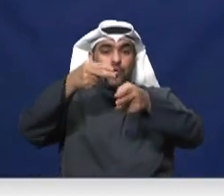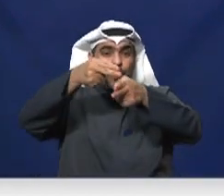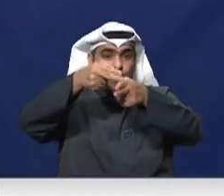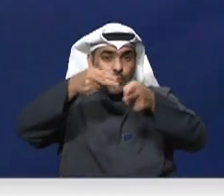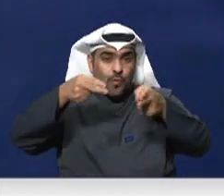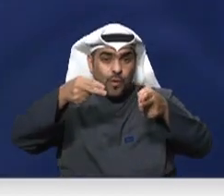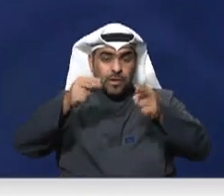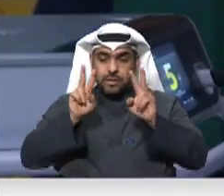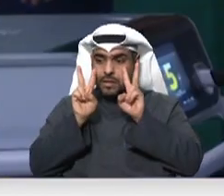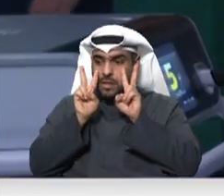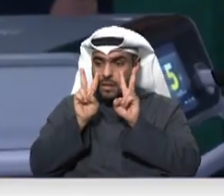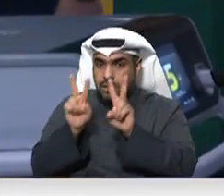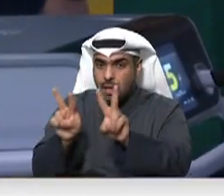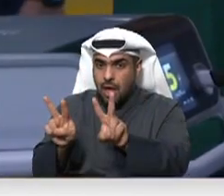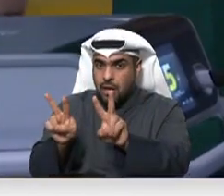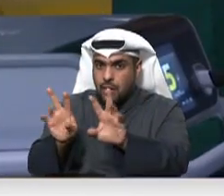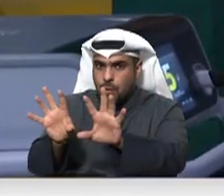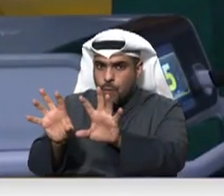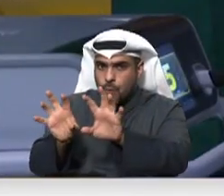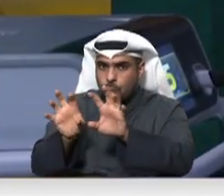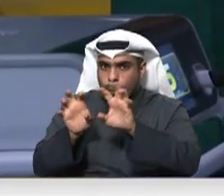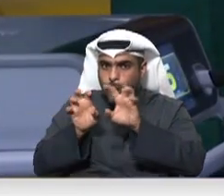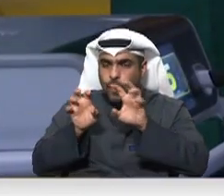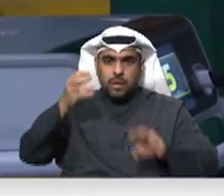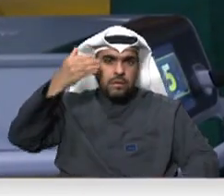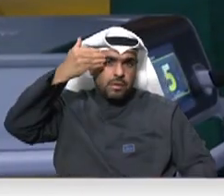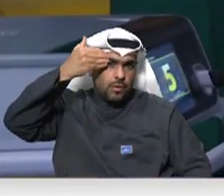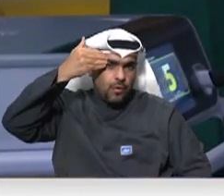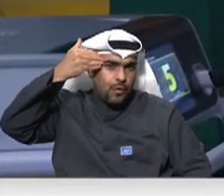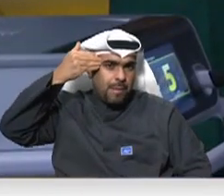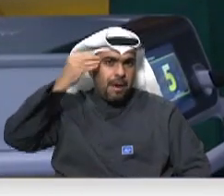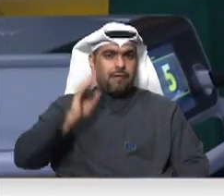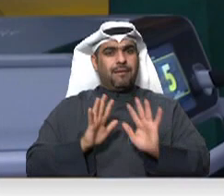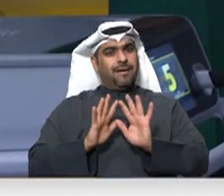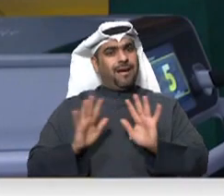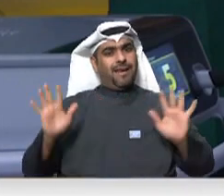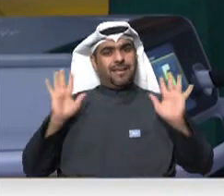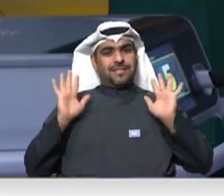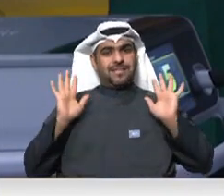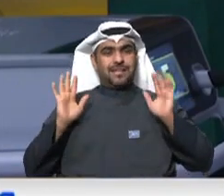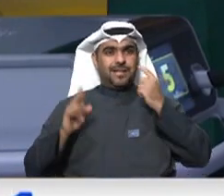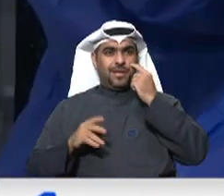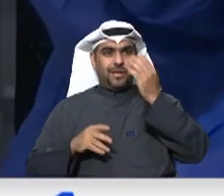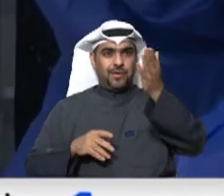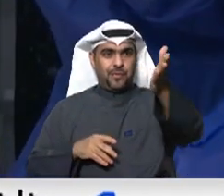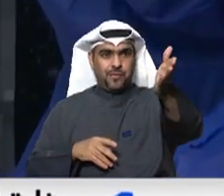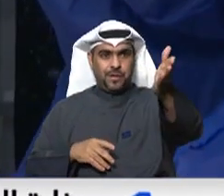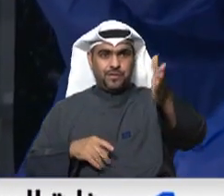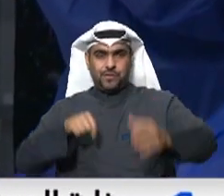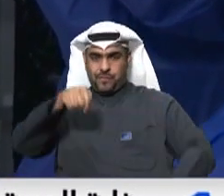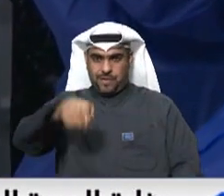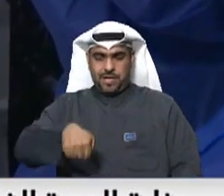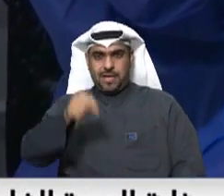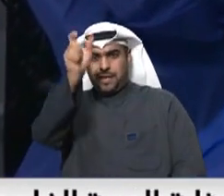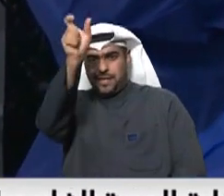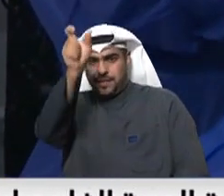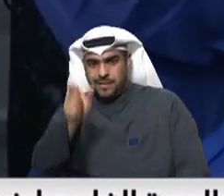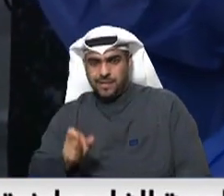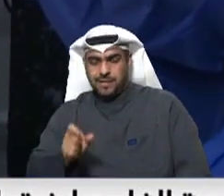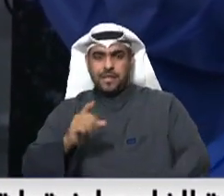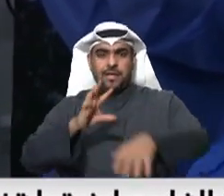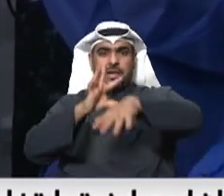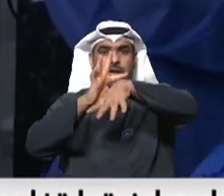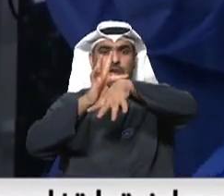ممتده توقفنا عند محطه مستشفى الجهراء باستضافته لطبيب زائر من المانيا لاجراء عمليات